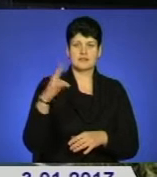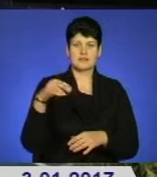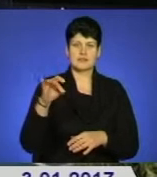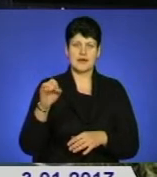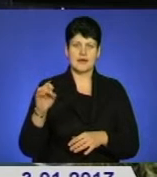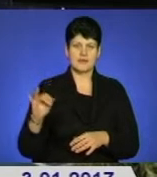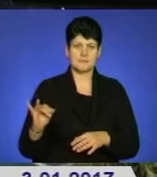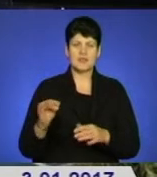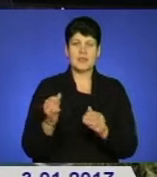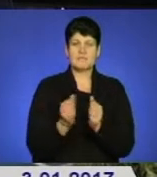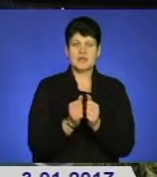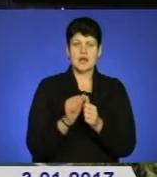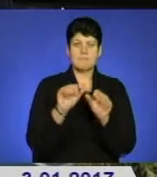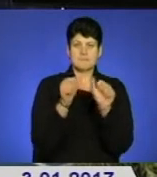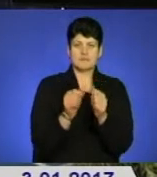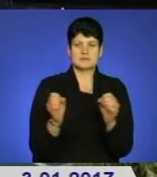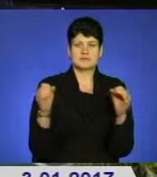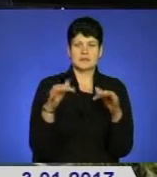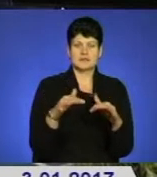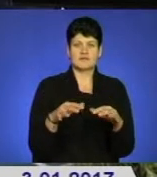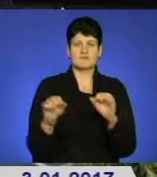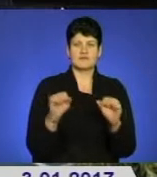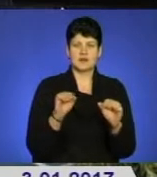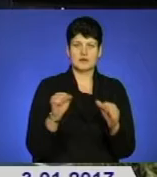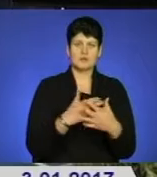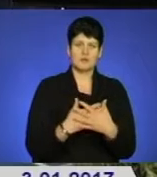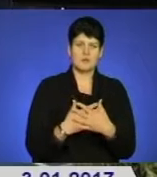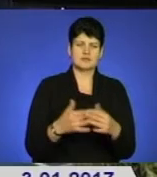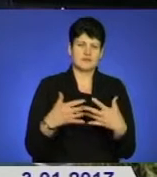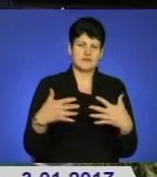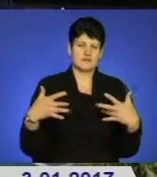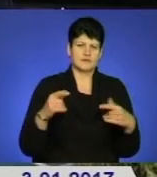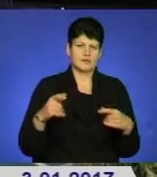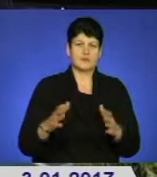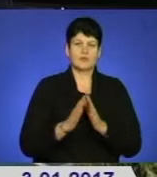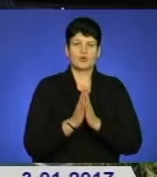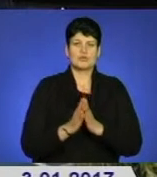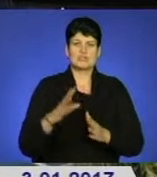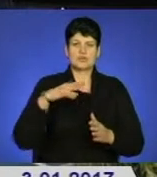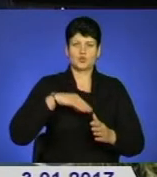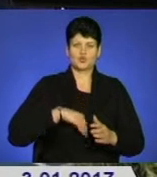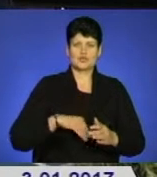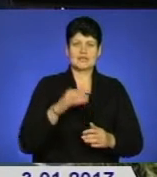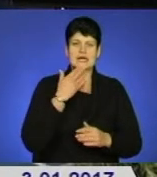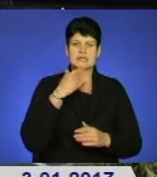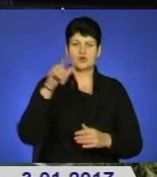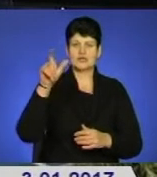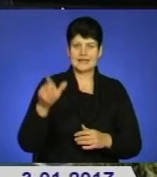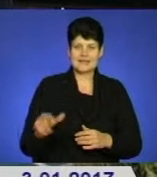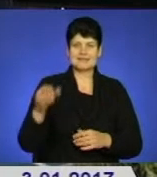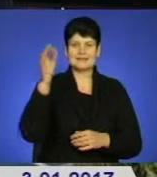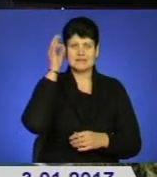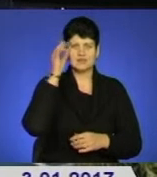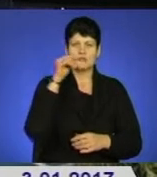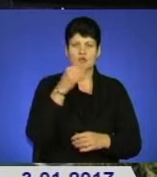зібралися духовенство, влада, громадські активісти і пересічні тернополяни. Разом усі молилися за душу націоналіста та згадували його внесок